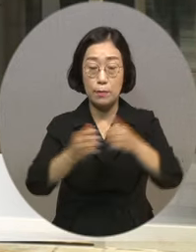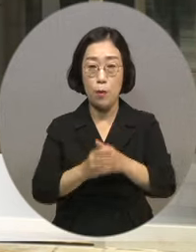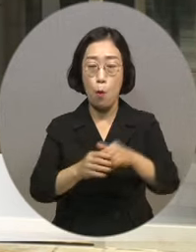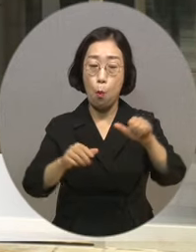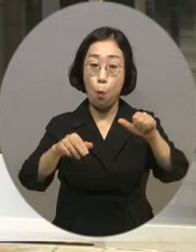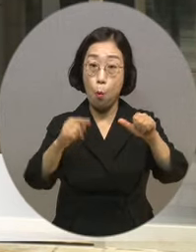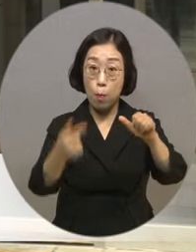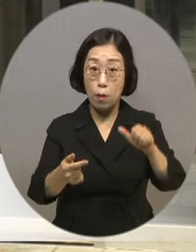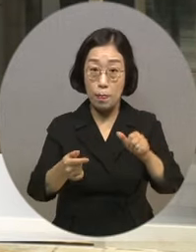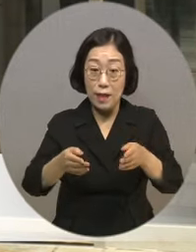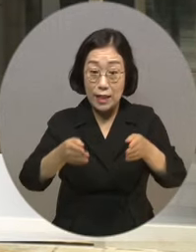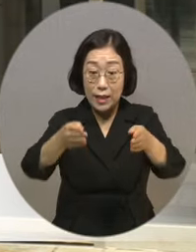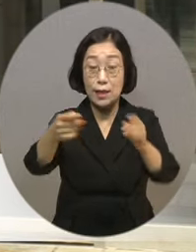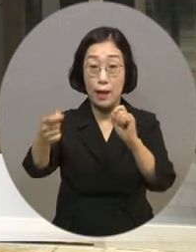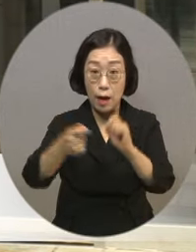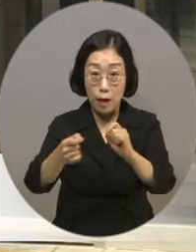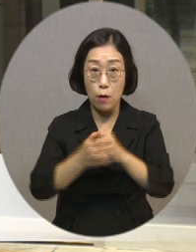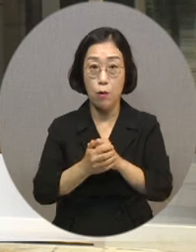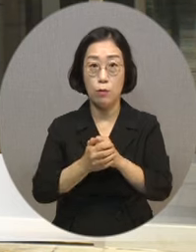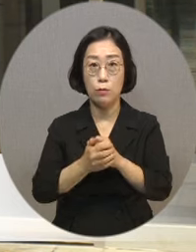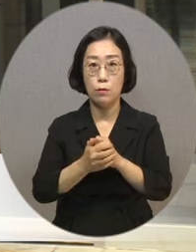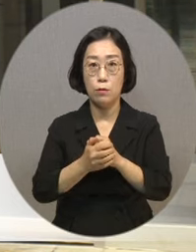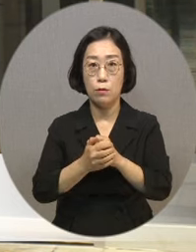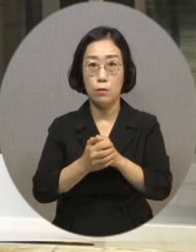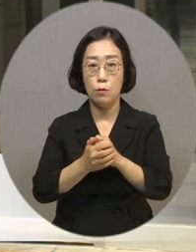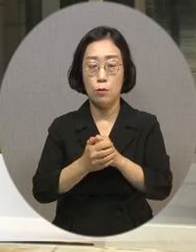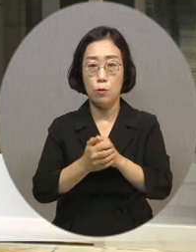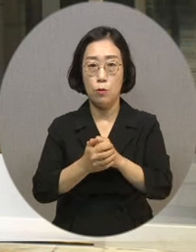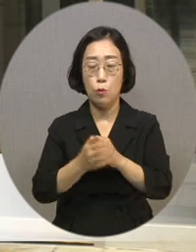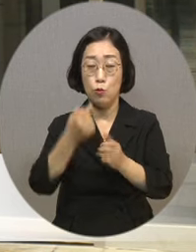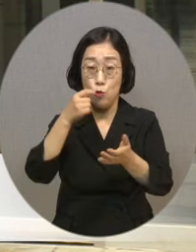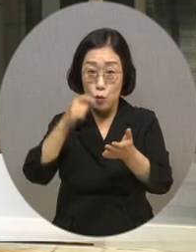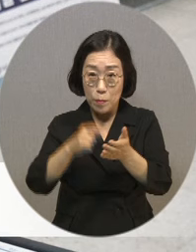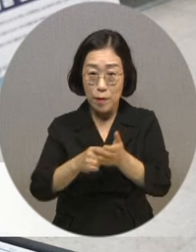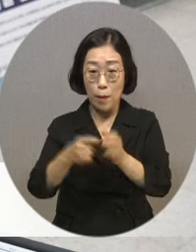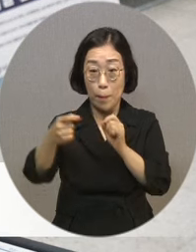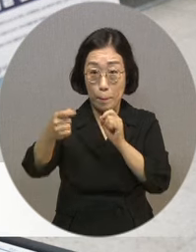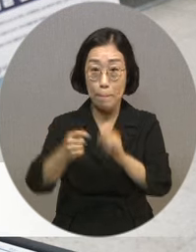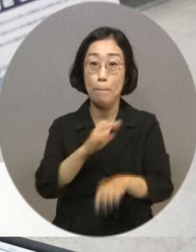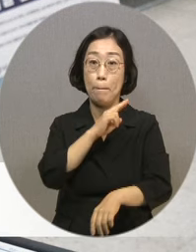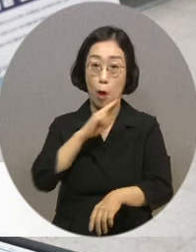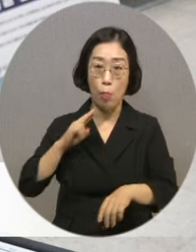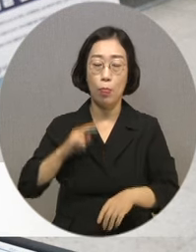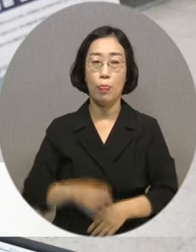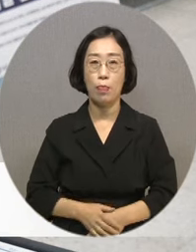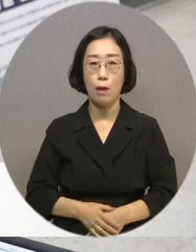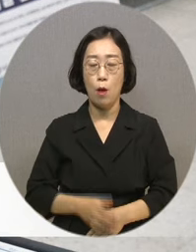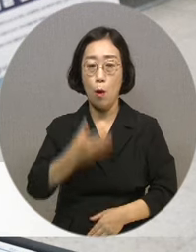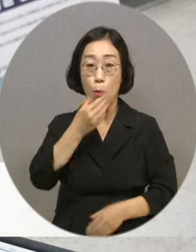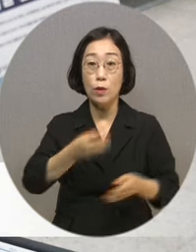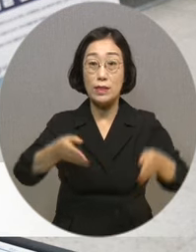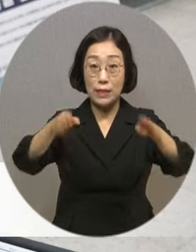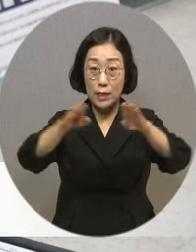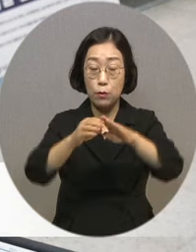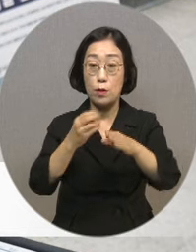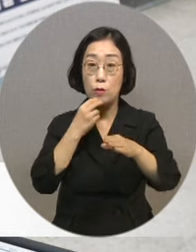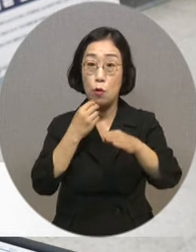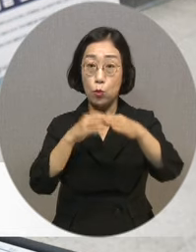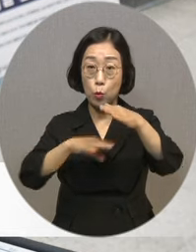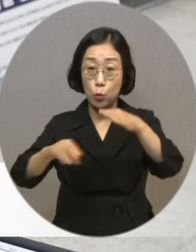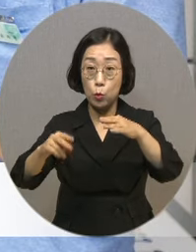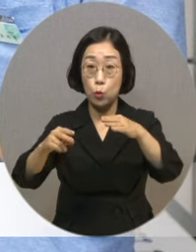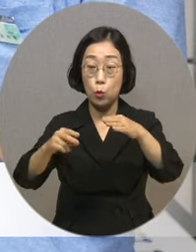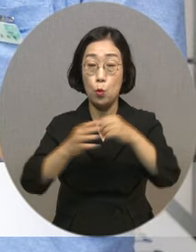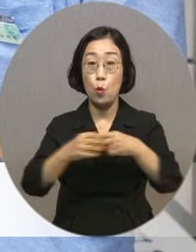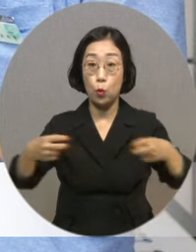있어서 되게 접근성이음 되게 접근성이 뛰어 났고요 한편 복지 기관과 서울 교통 공사에서는